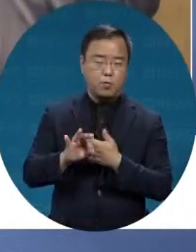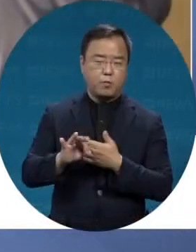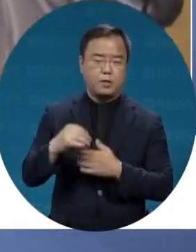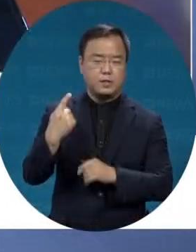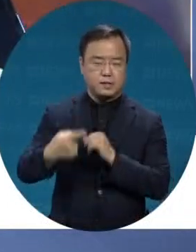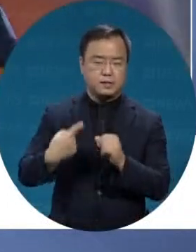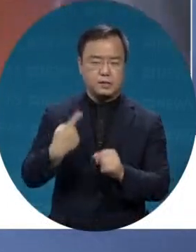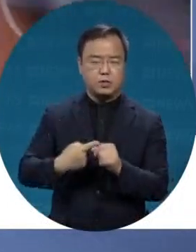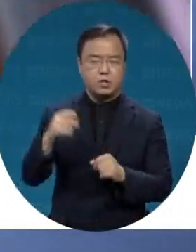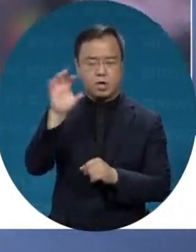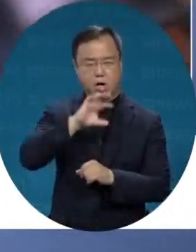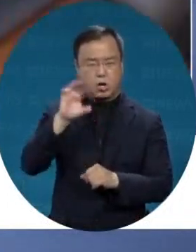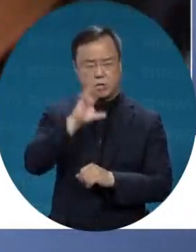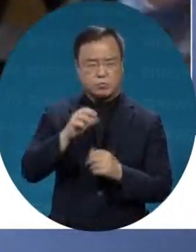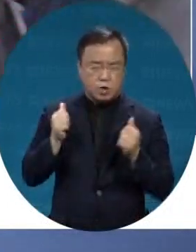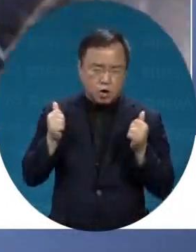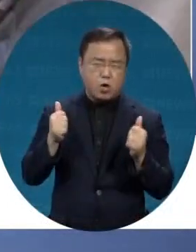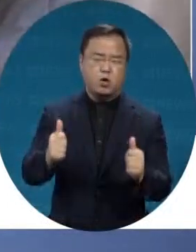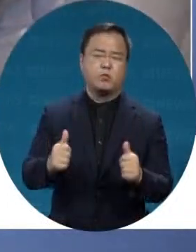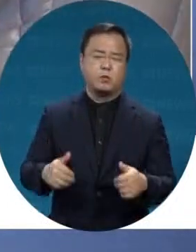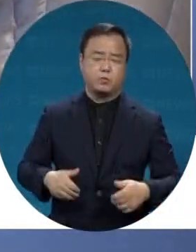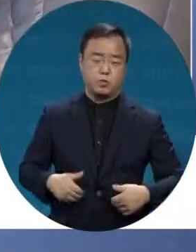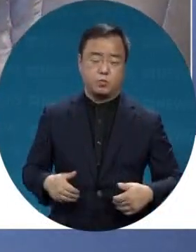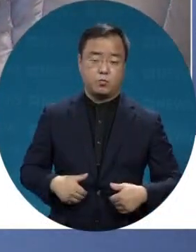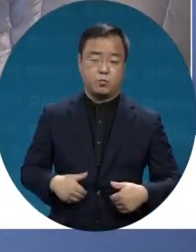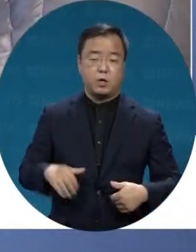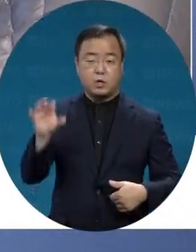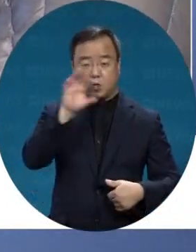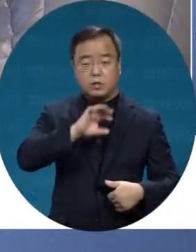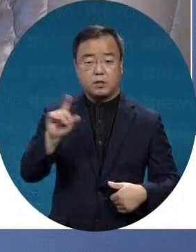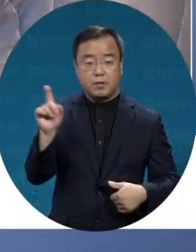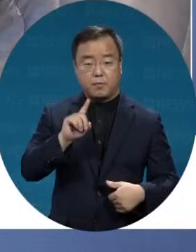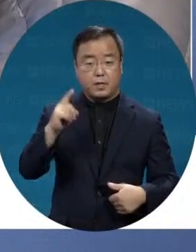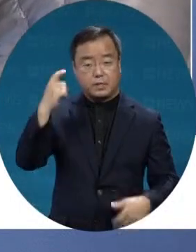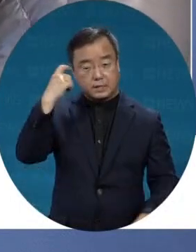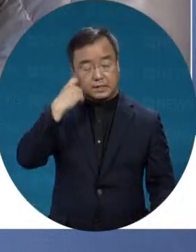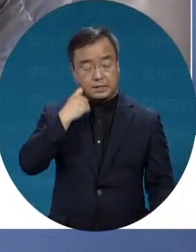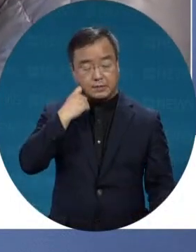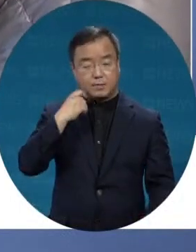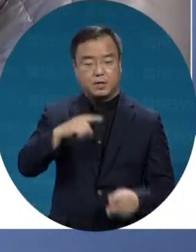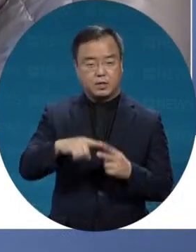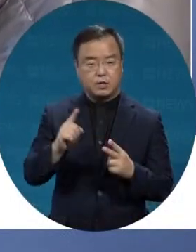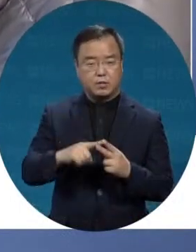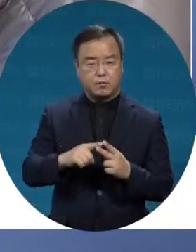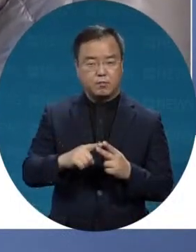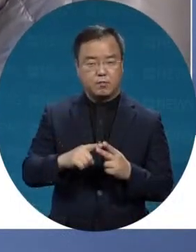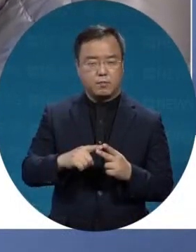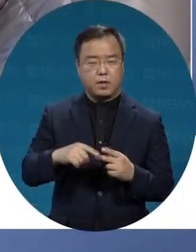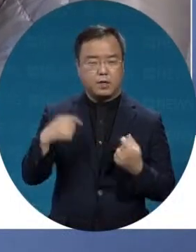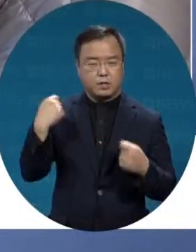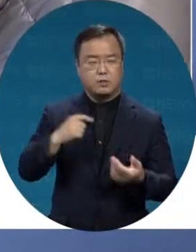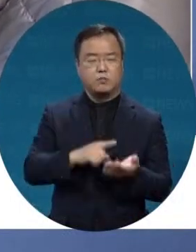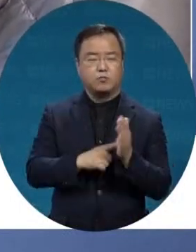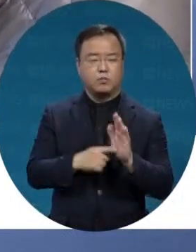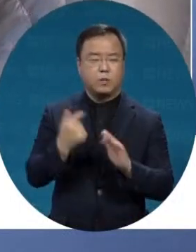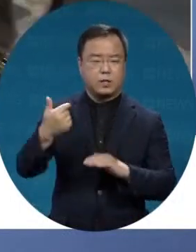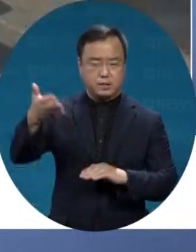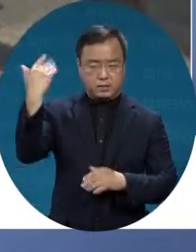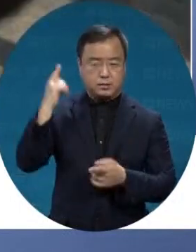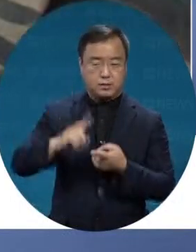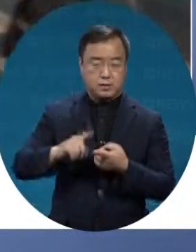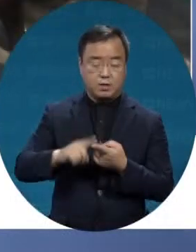정도에 굉장히 연습을 하셨거든요 어떤 연습이냐면 감성이나 연출은 예전에 정서를 그대로